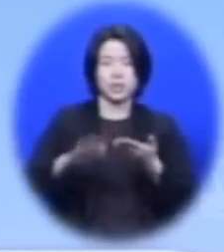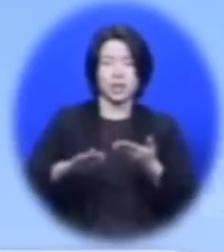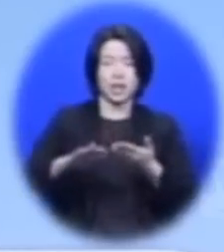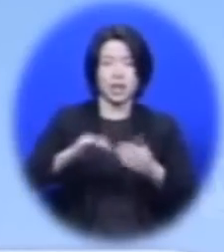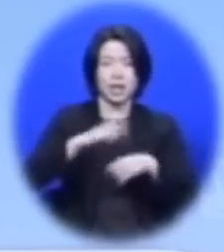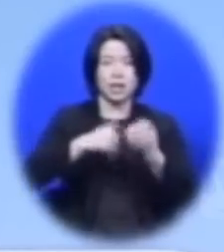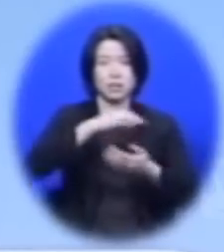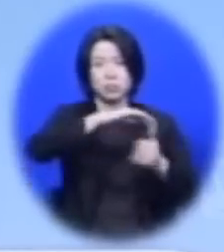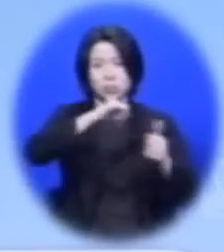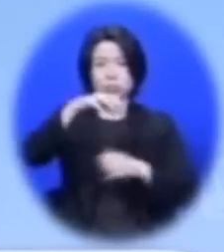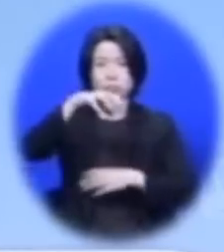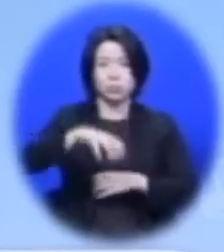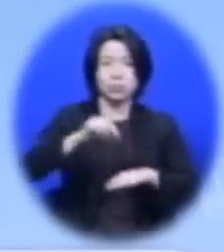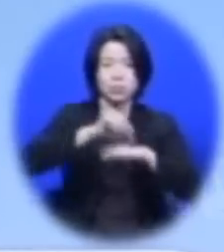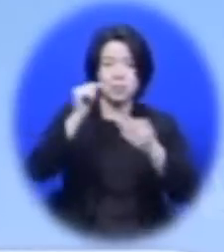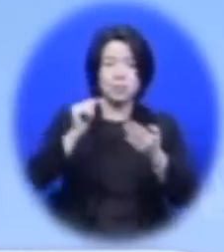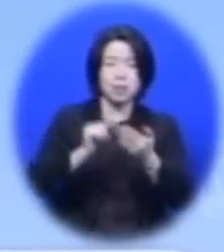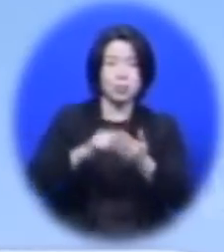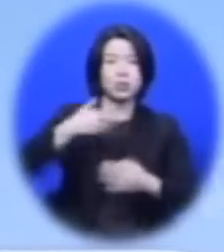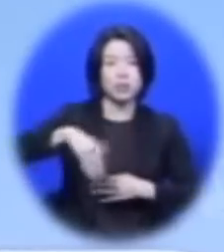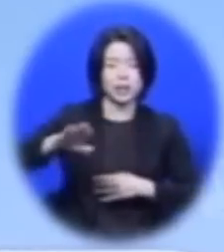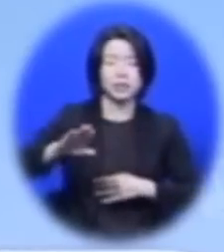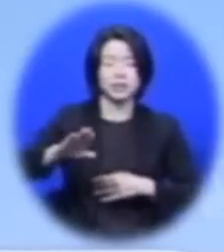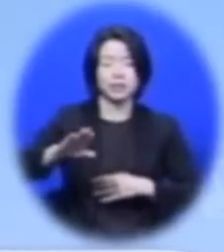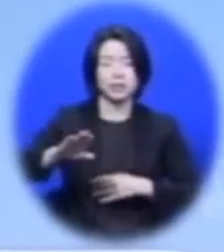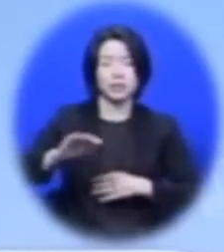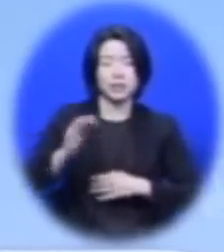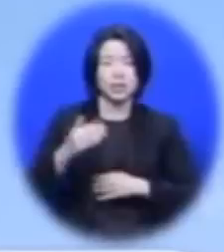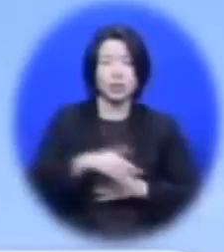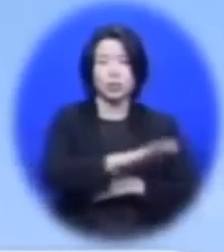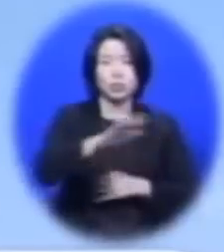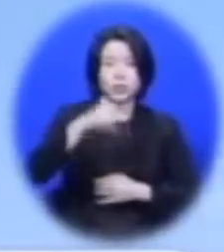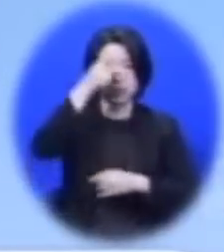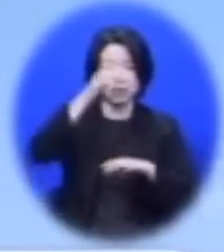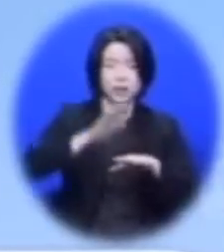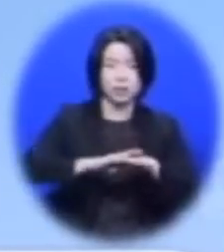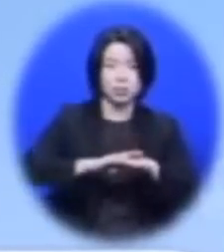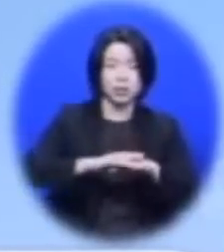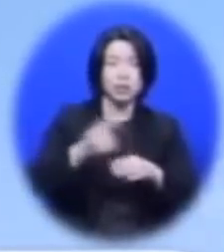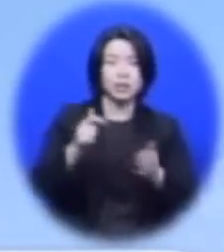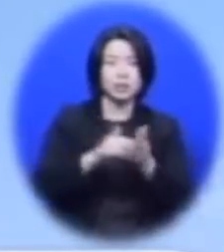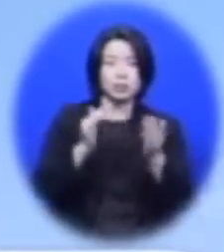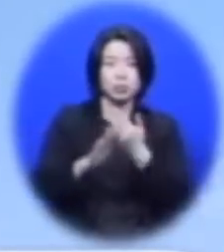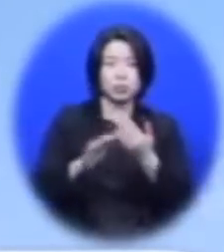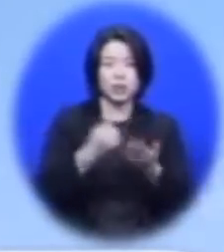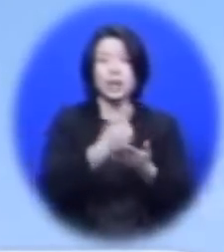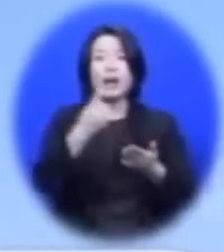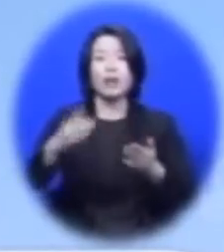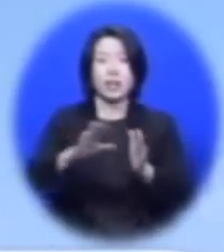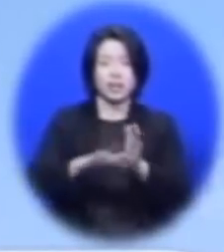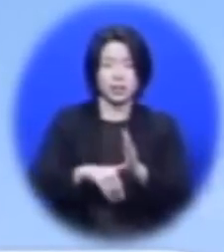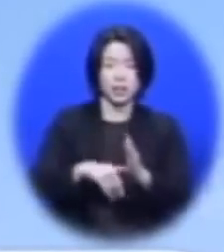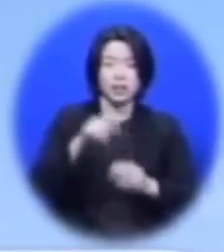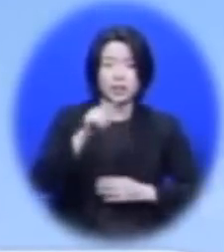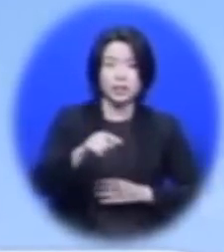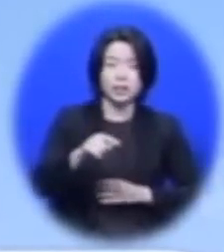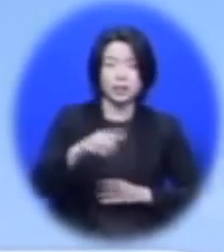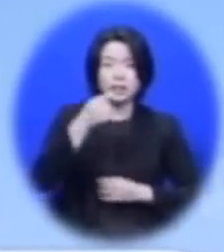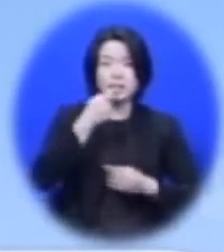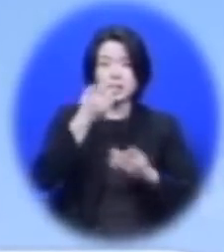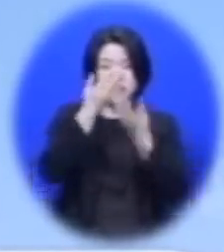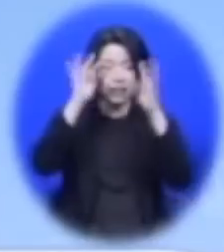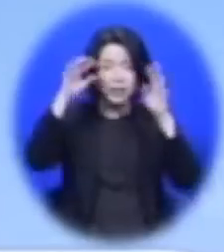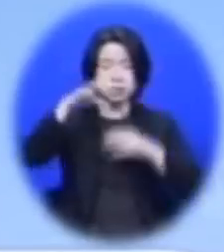사명지로 가는 마음을 가지고 오늘 예배드리고 여러분들이 예배당을 떠날 때 그때 그 인도로